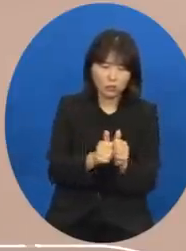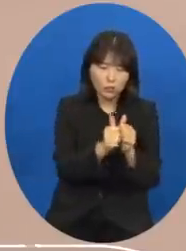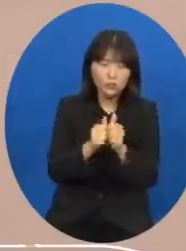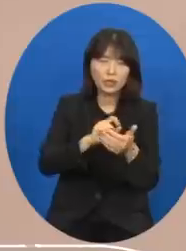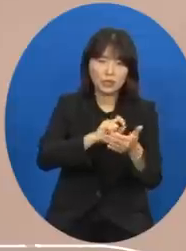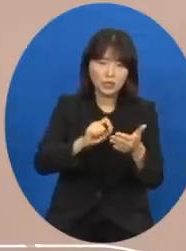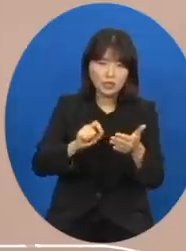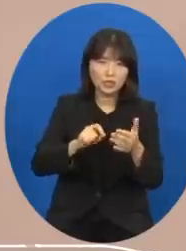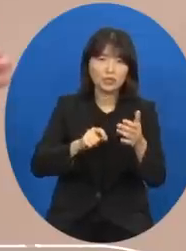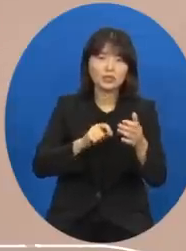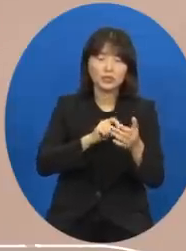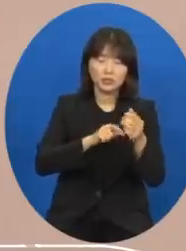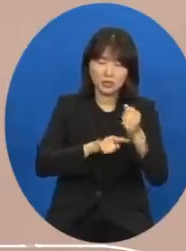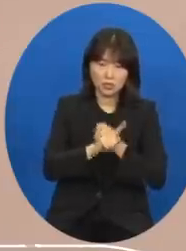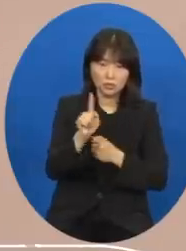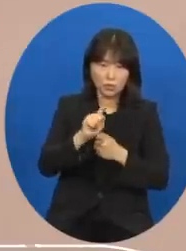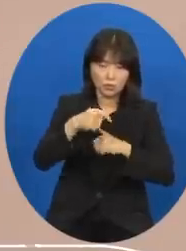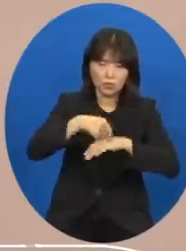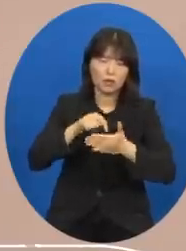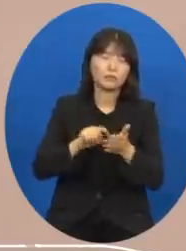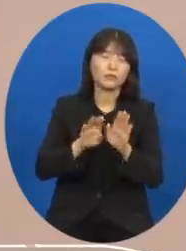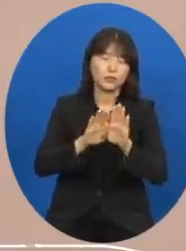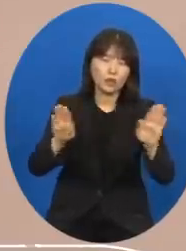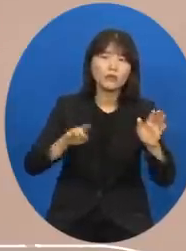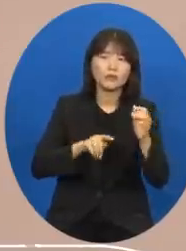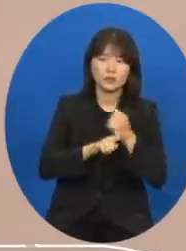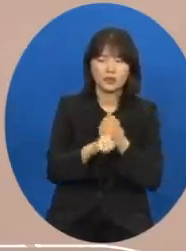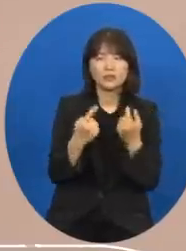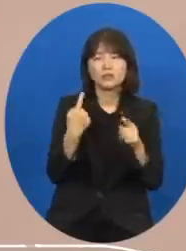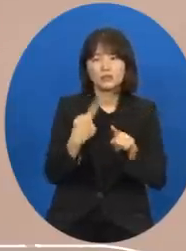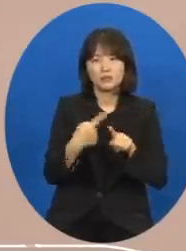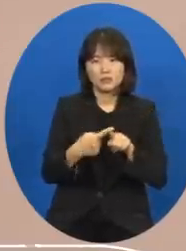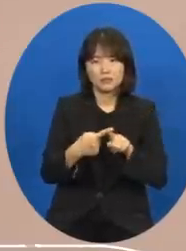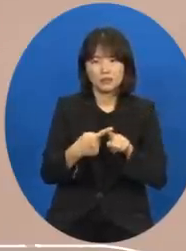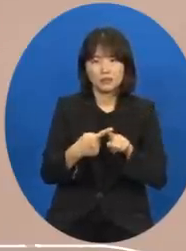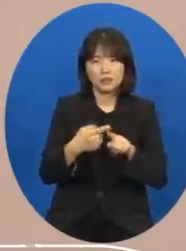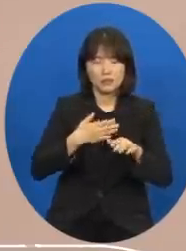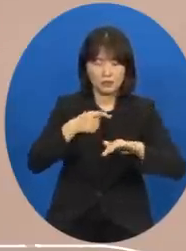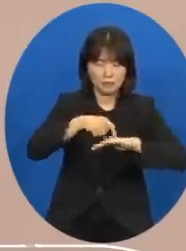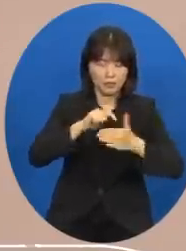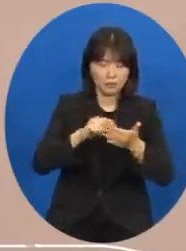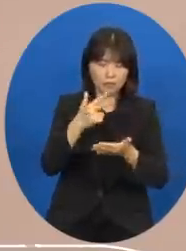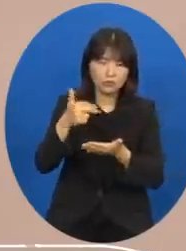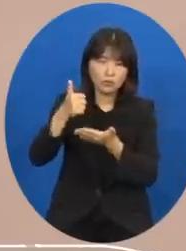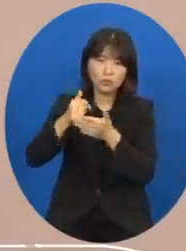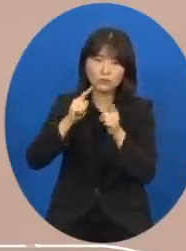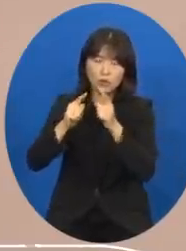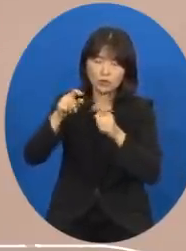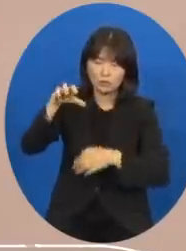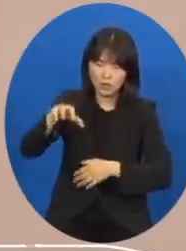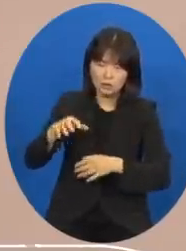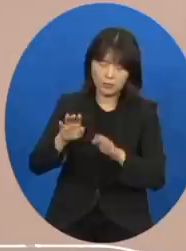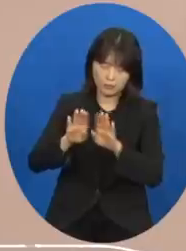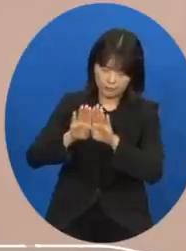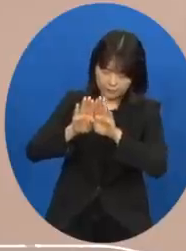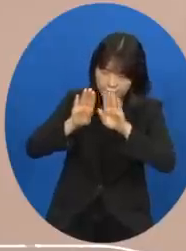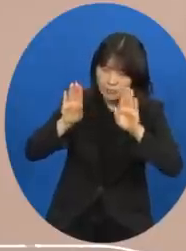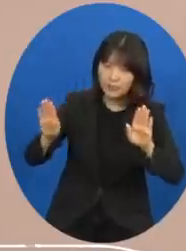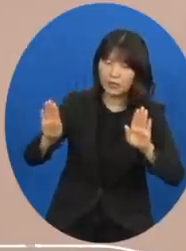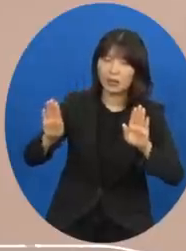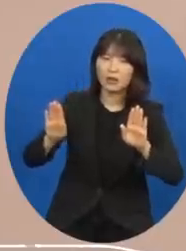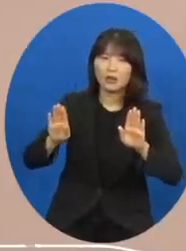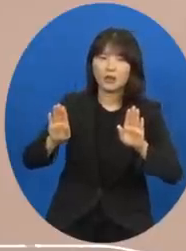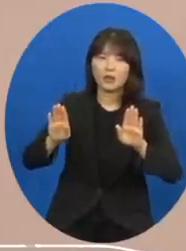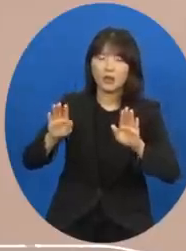것은 마음을 열자는 뜻입니다. 내 마음을 주님의 말씀 앞에 철저하게 열고 진지하게